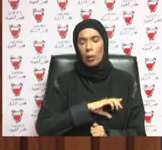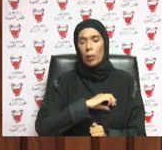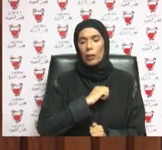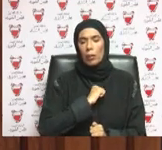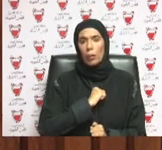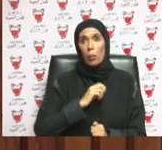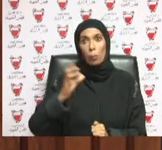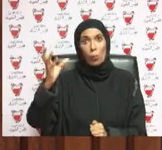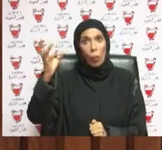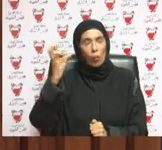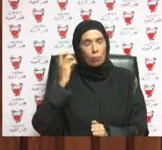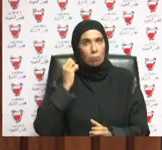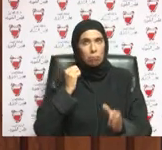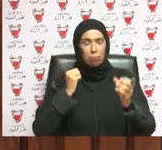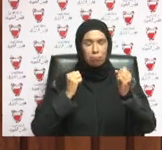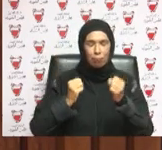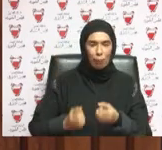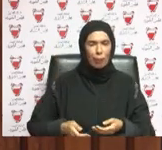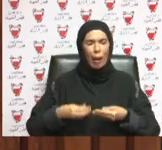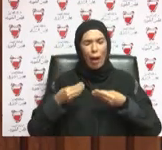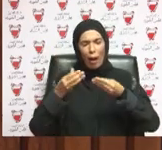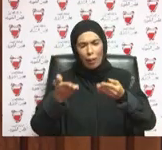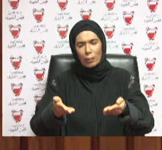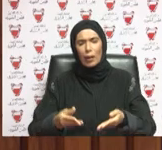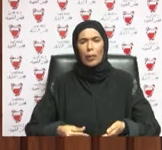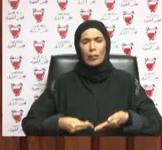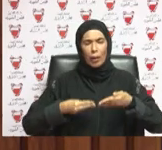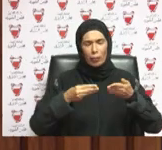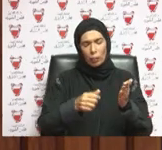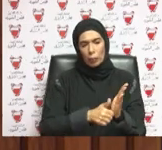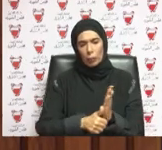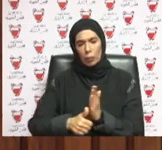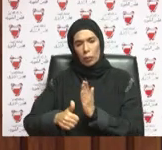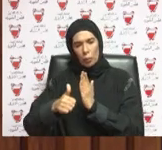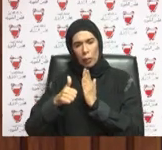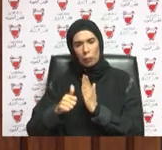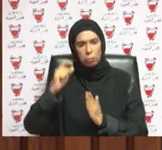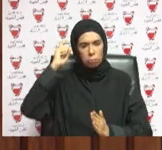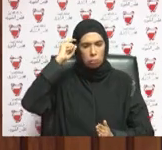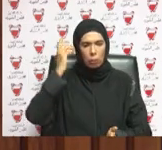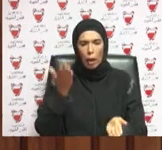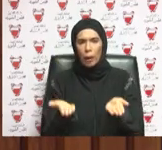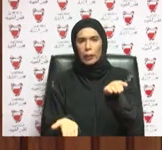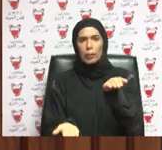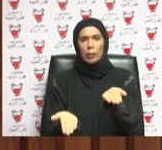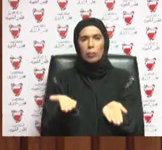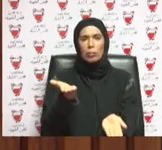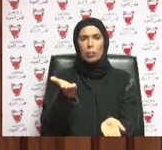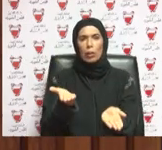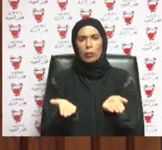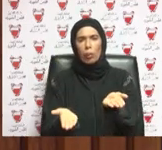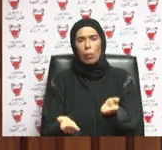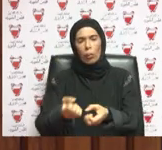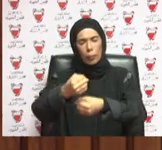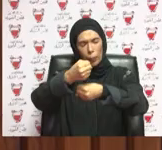ملهما ومعطاء وقائدا فدا وحكيما كرس